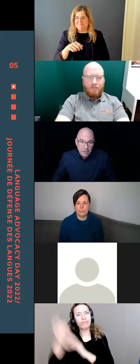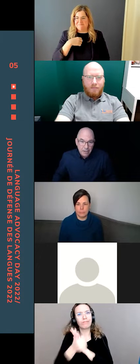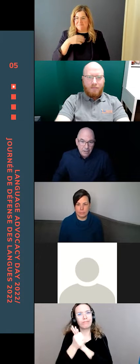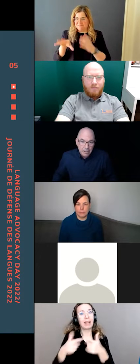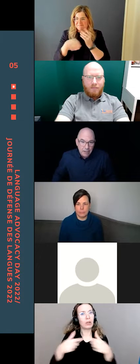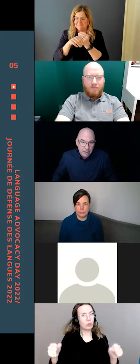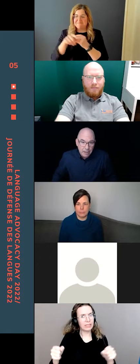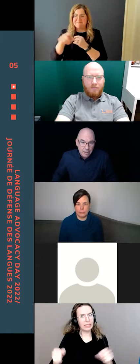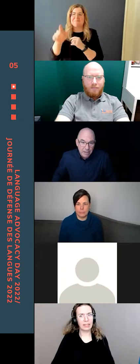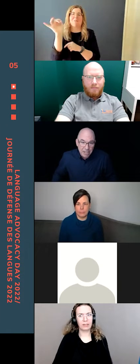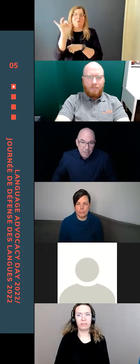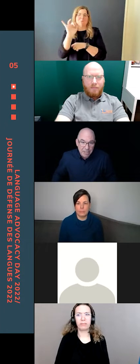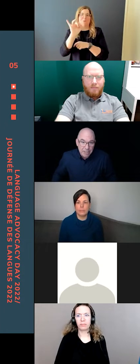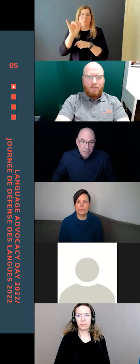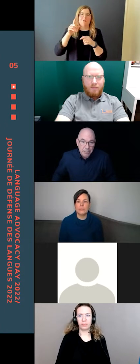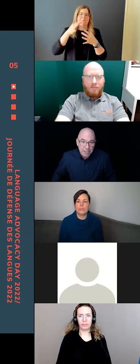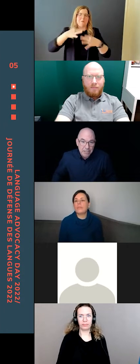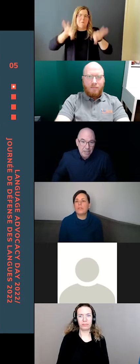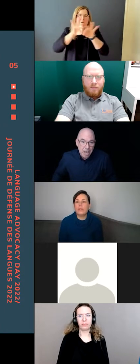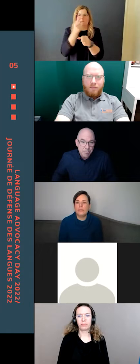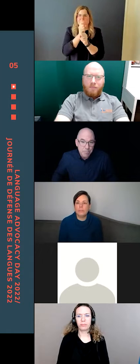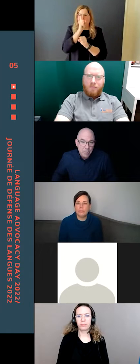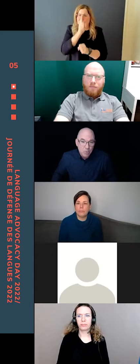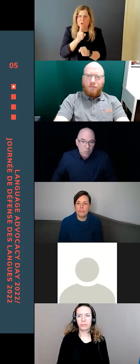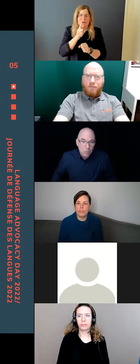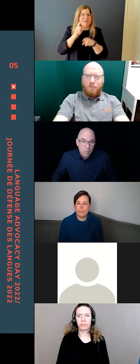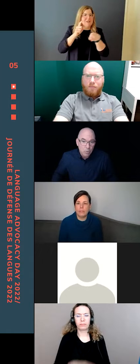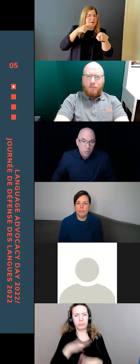qui leur donne des habiletés linguistiques.